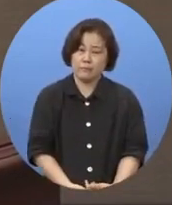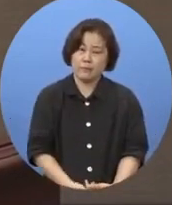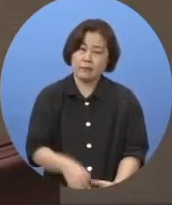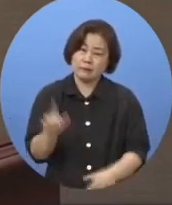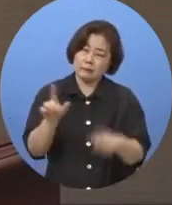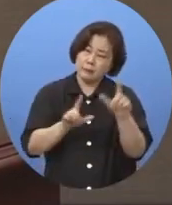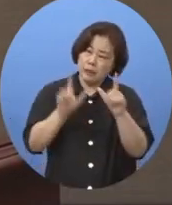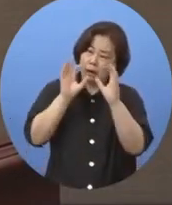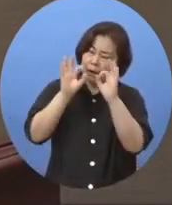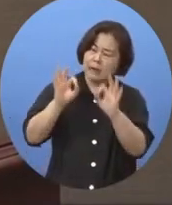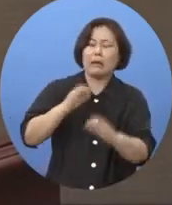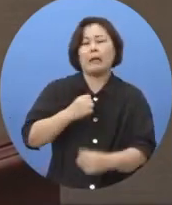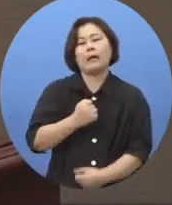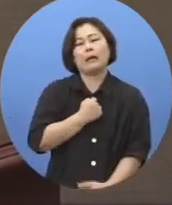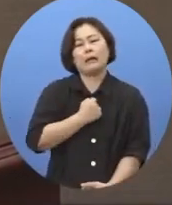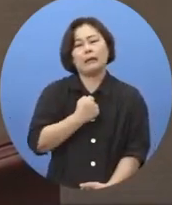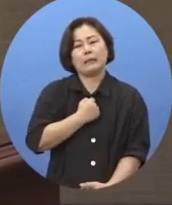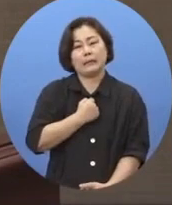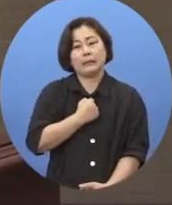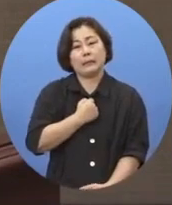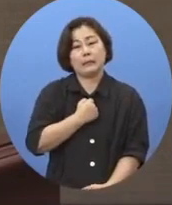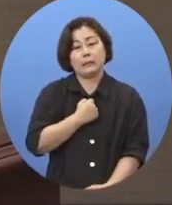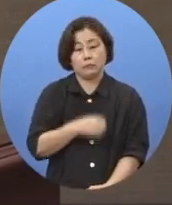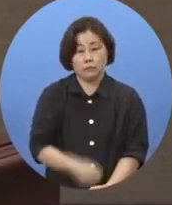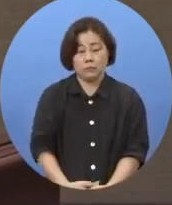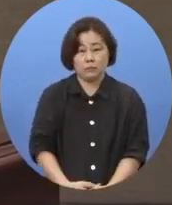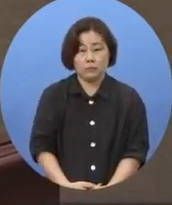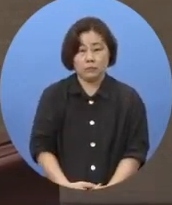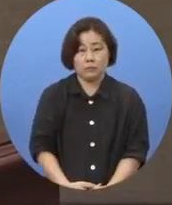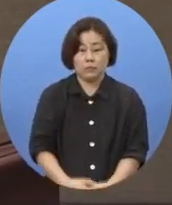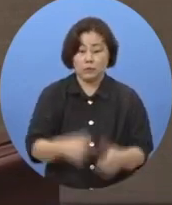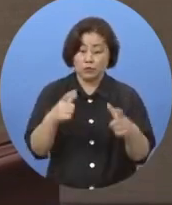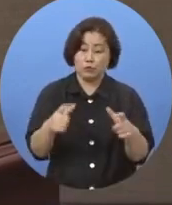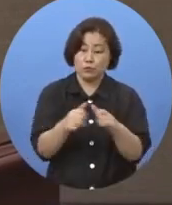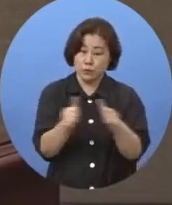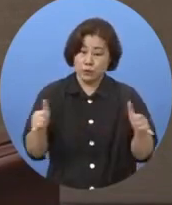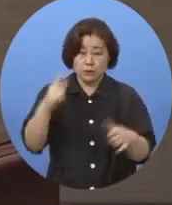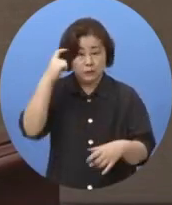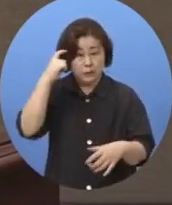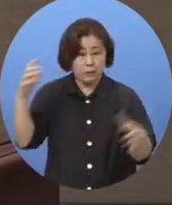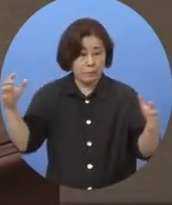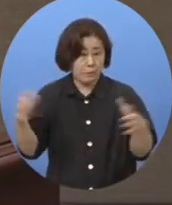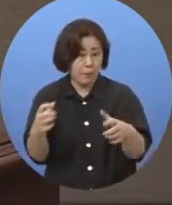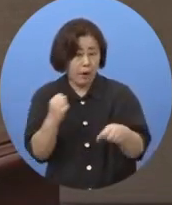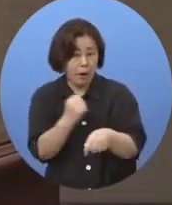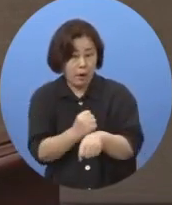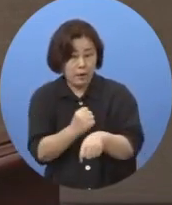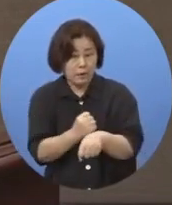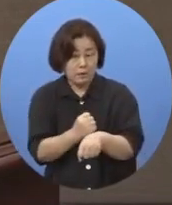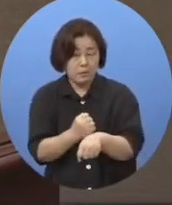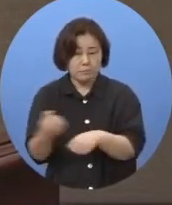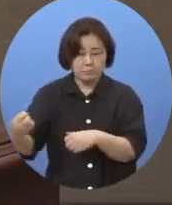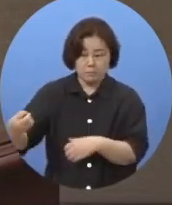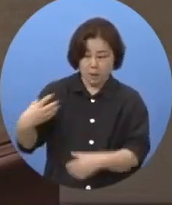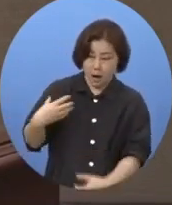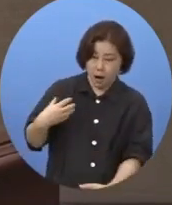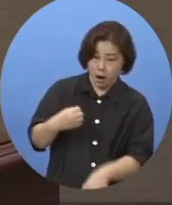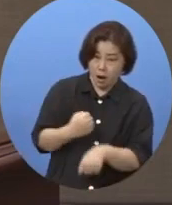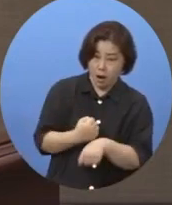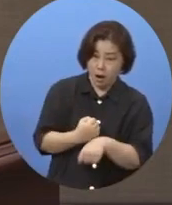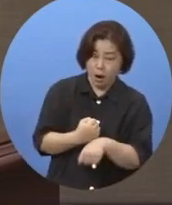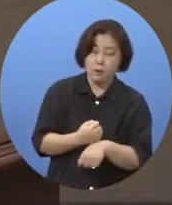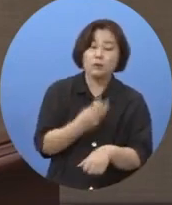답답한 마음에 같은의 12월 주민들의 요청으로 서울시 구로구